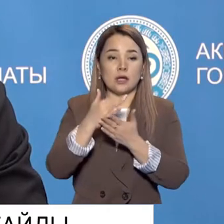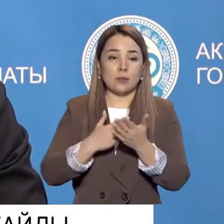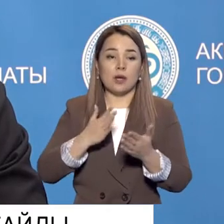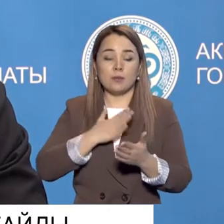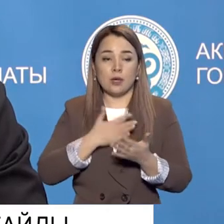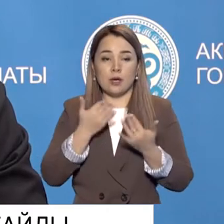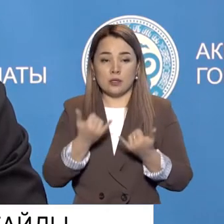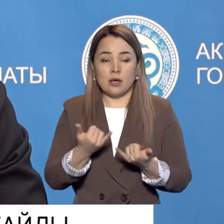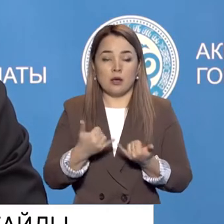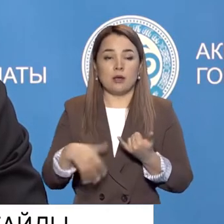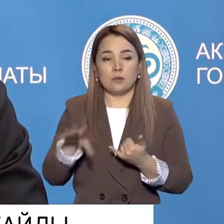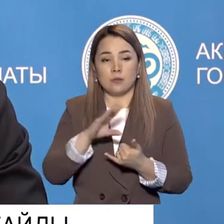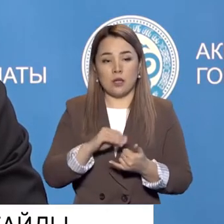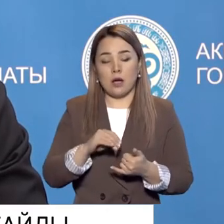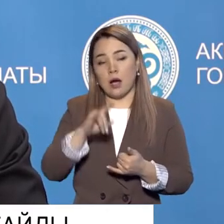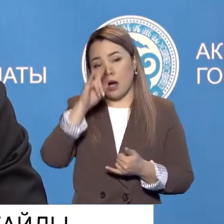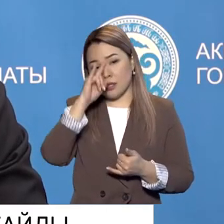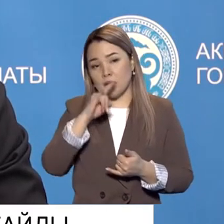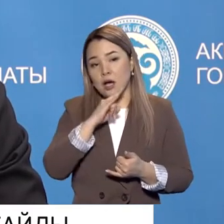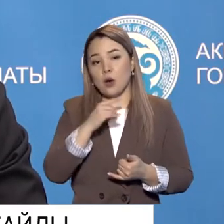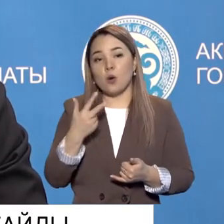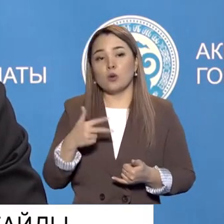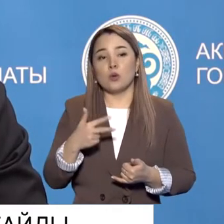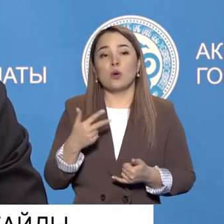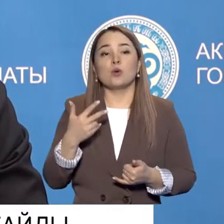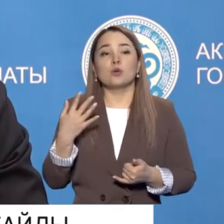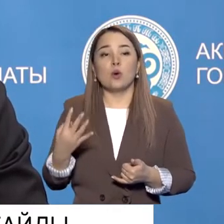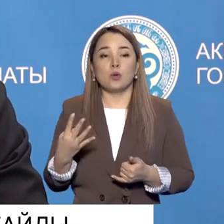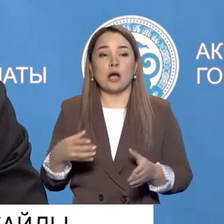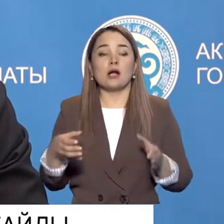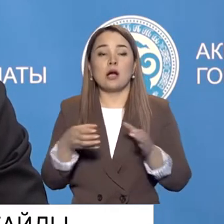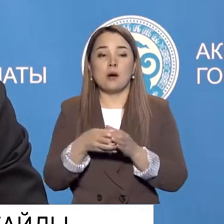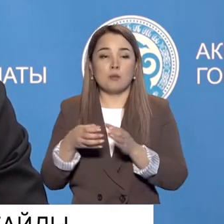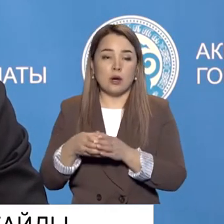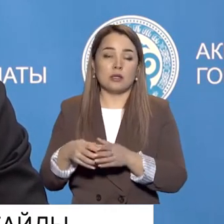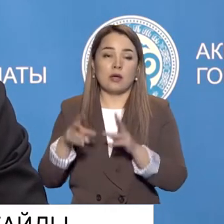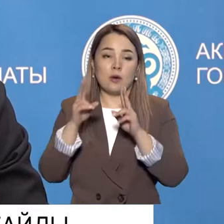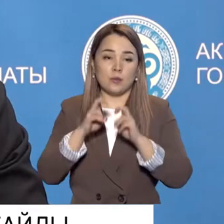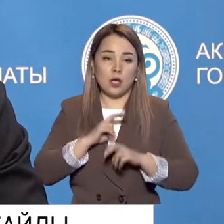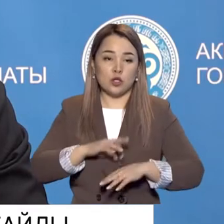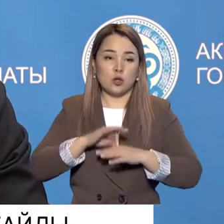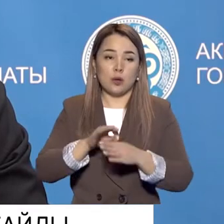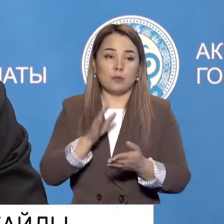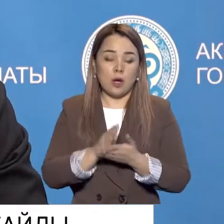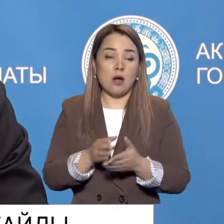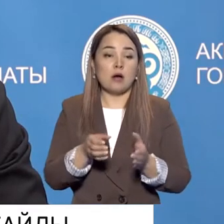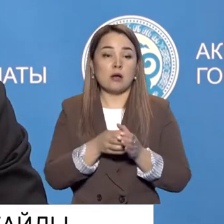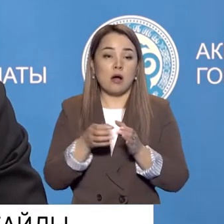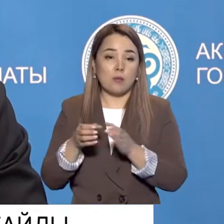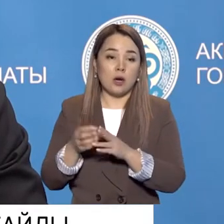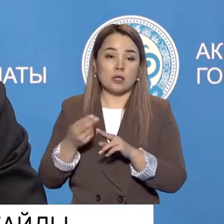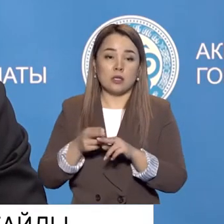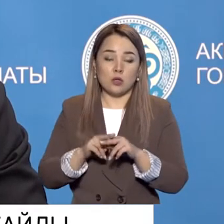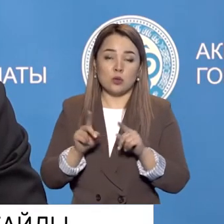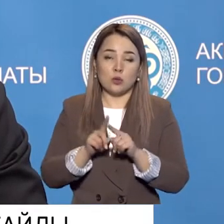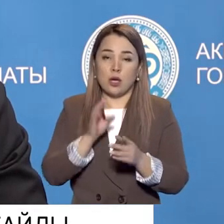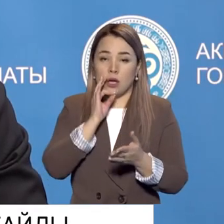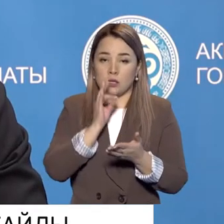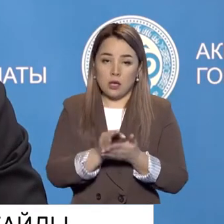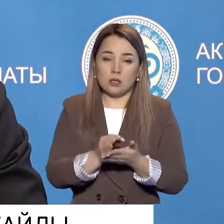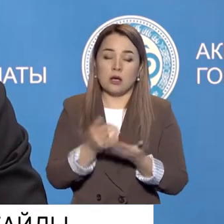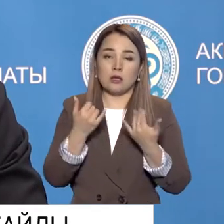қазір Инфоказахстанға 34 компания аккредитация өткен болатын. Осы компанияларға жүгінуге болады.